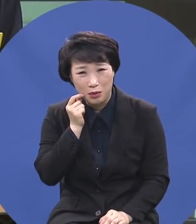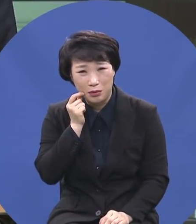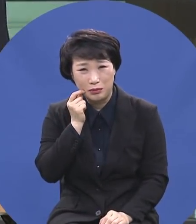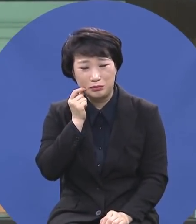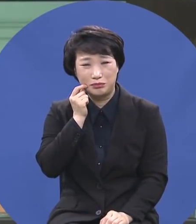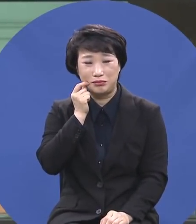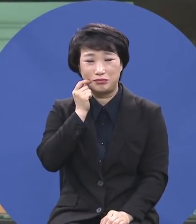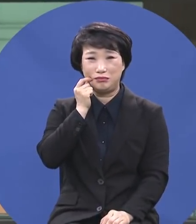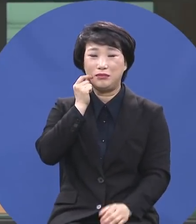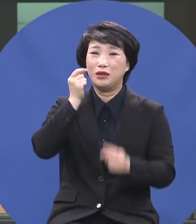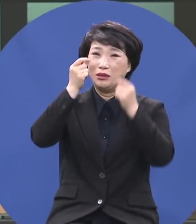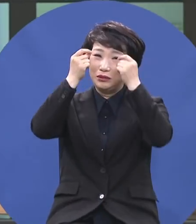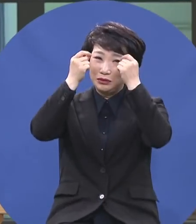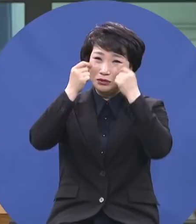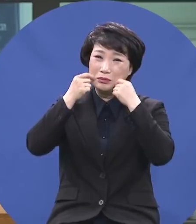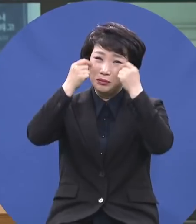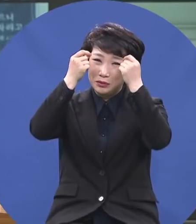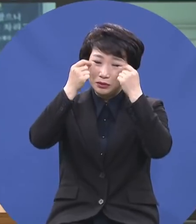없고